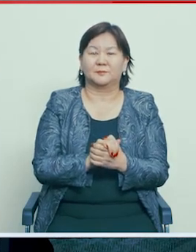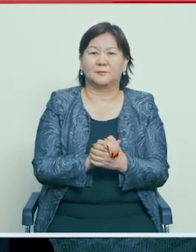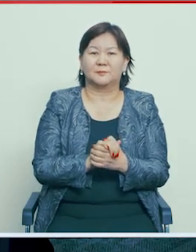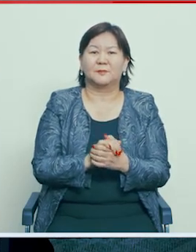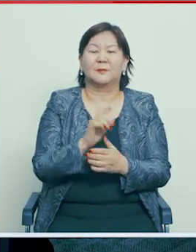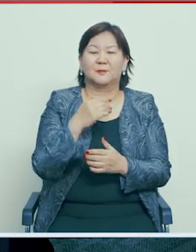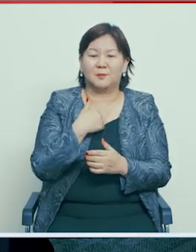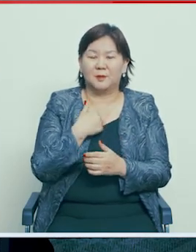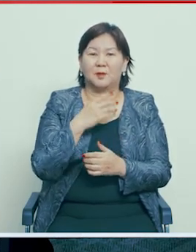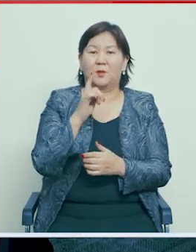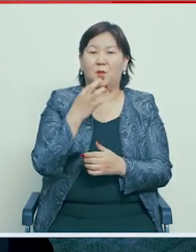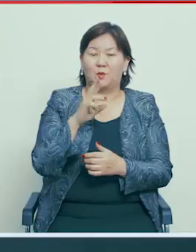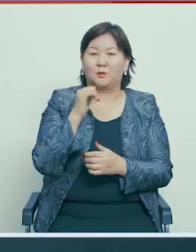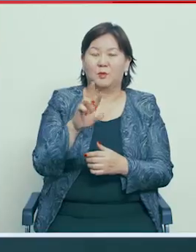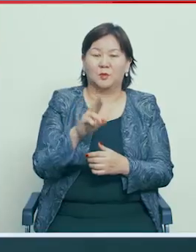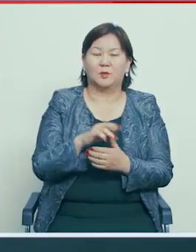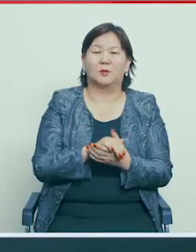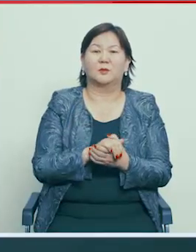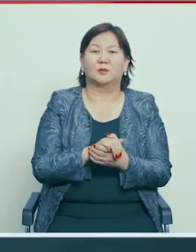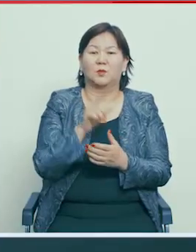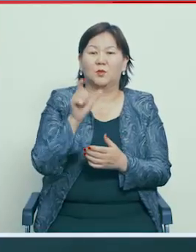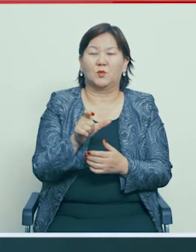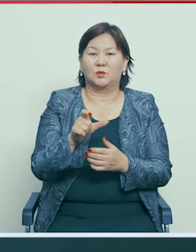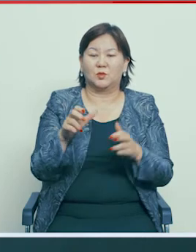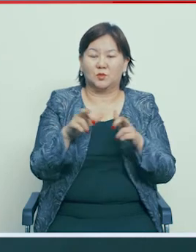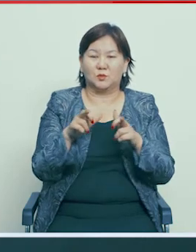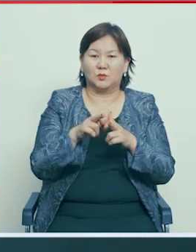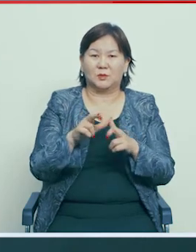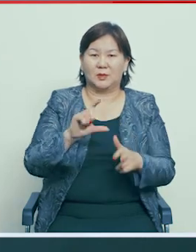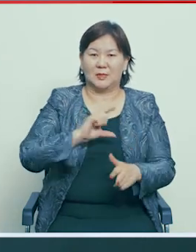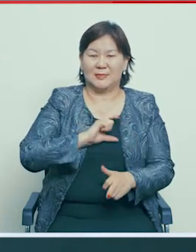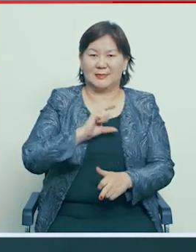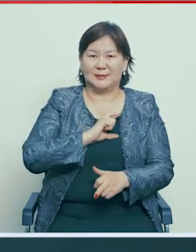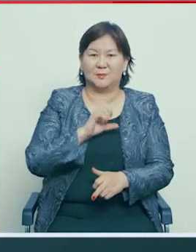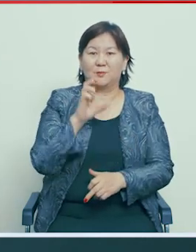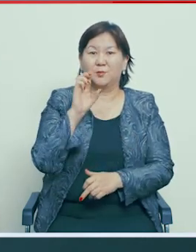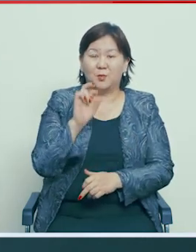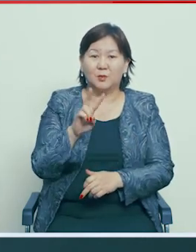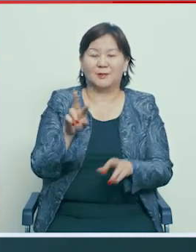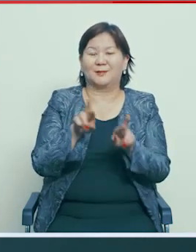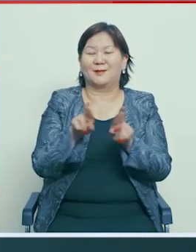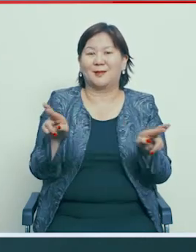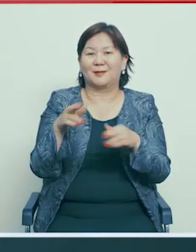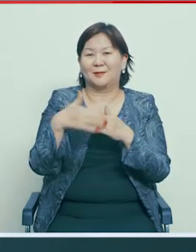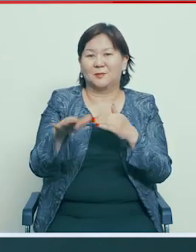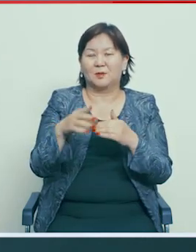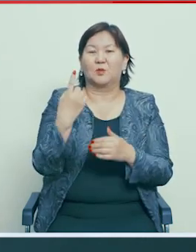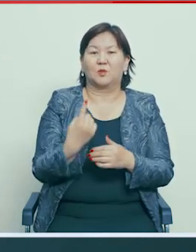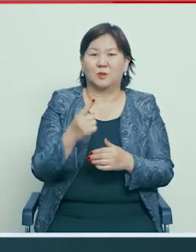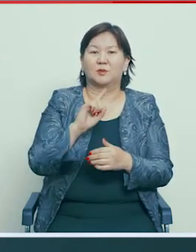За миний хувьд бол мэдээж хүний хөгжлийн бэрхшээлтэй иргэдийн эрх бол ялгаатай байдлыг нөлөөлөн